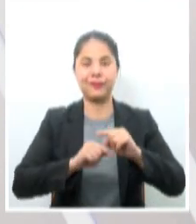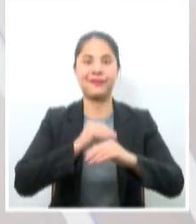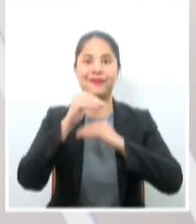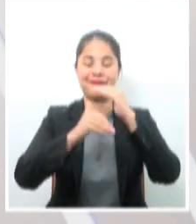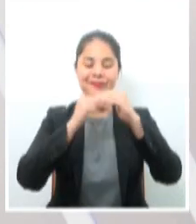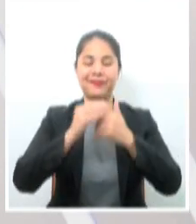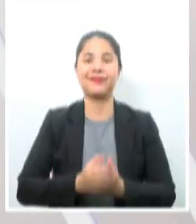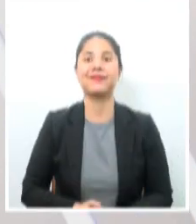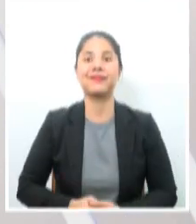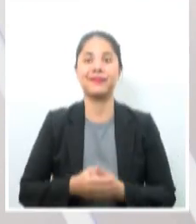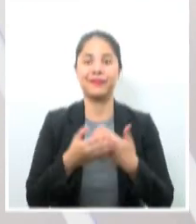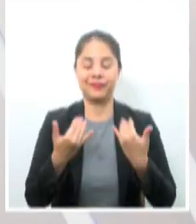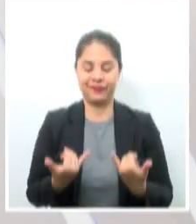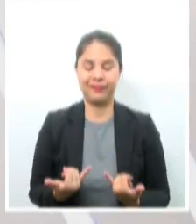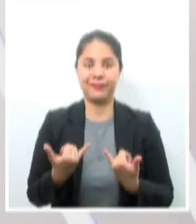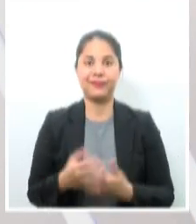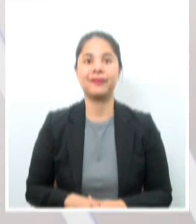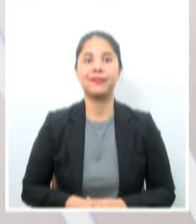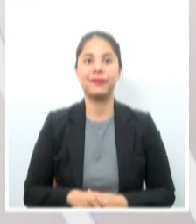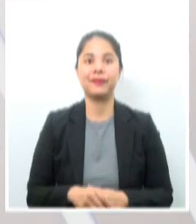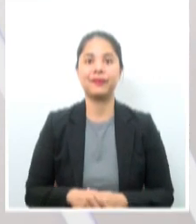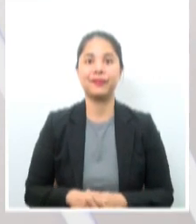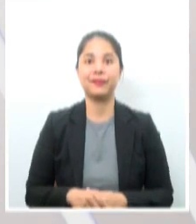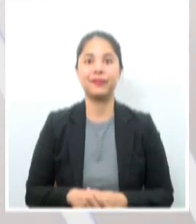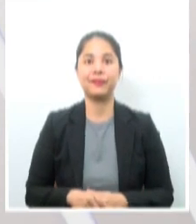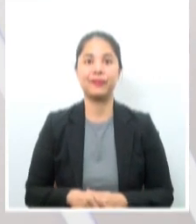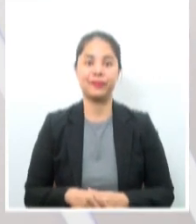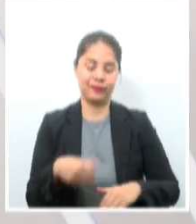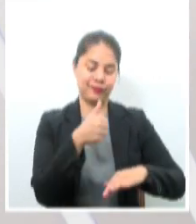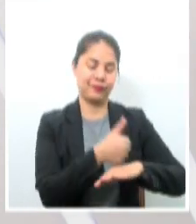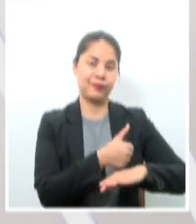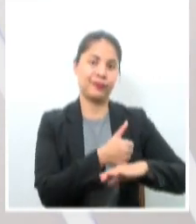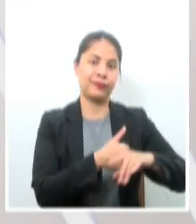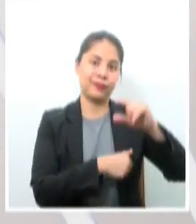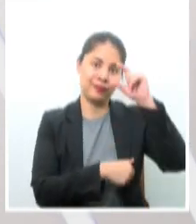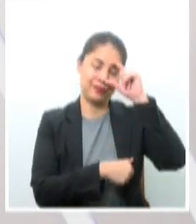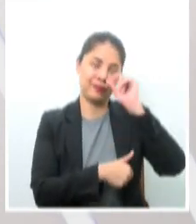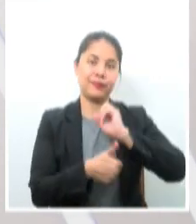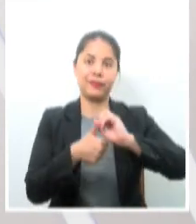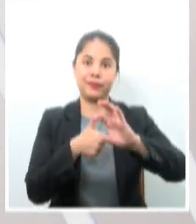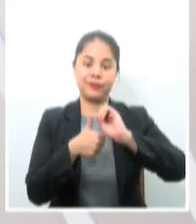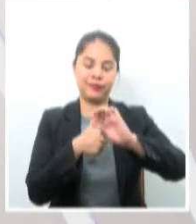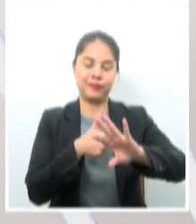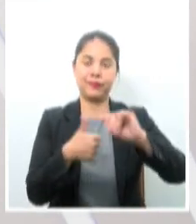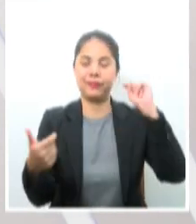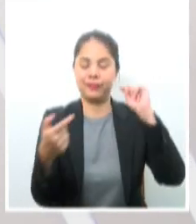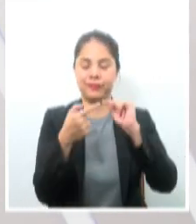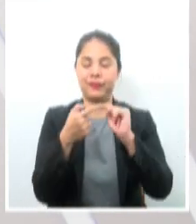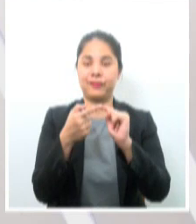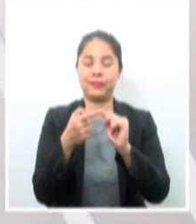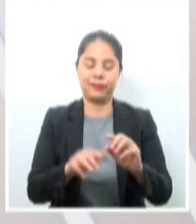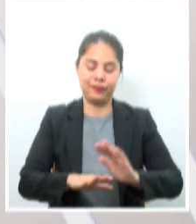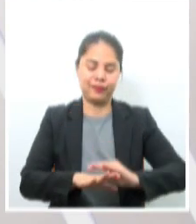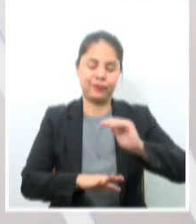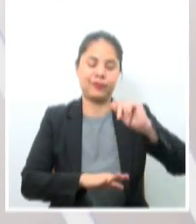สำหรับในช่วงแรกนะคะก็อยากจะให้ท่านผอ.เอกสิทธิ์ค่ะได้แนะนำนะคะเกี่ยวกับเรื่องของแบบสำรวจความสาม